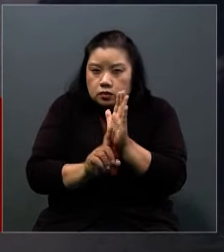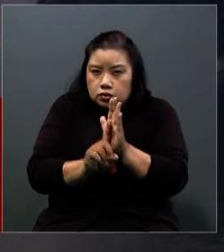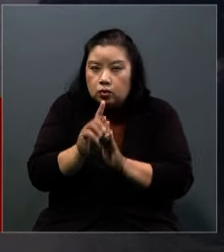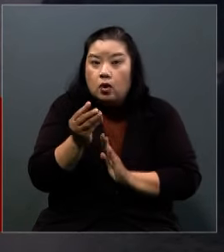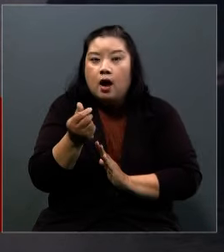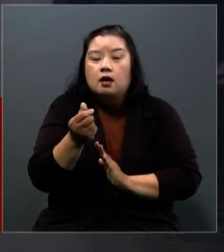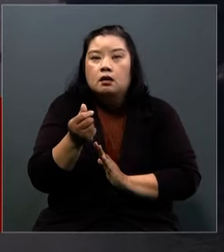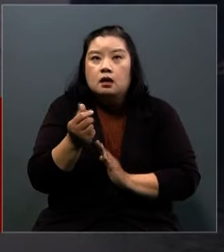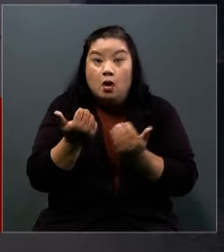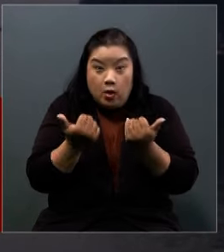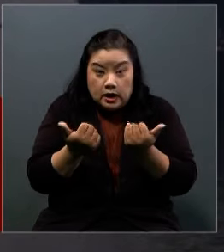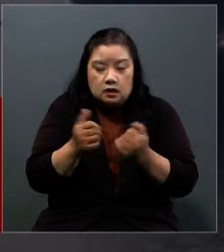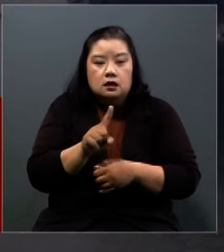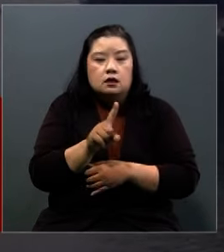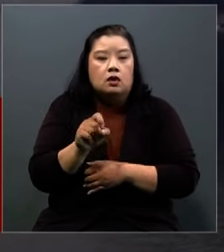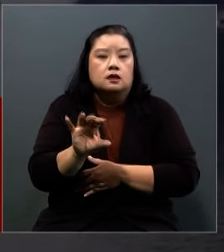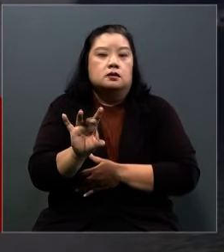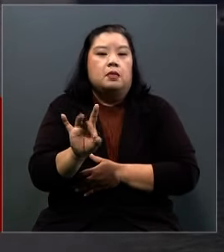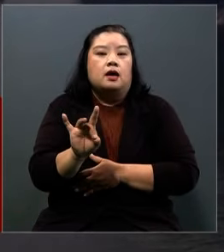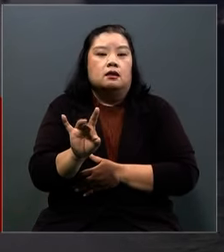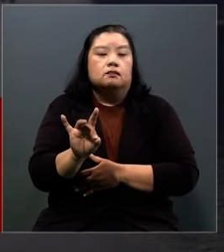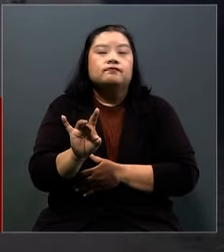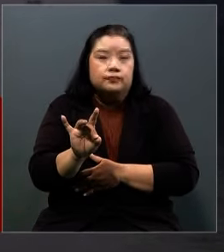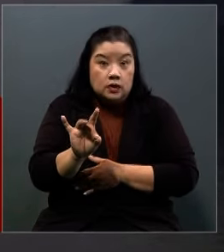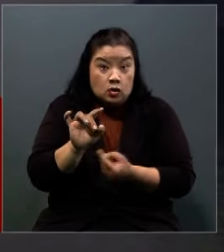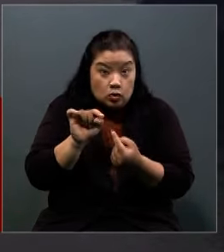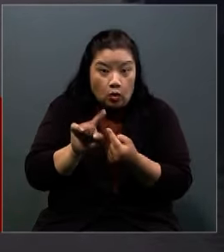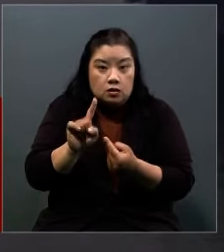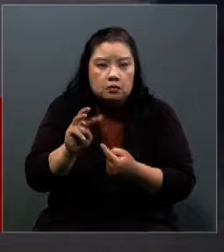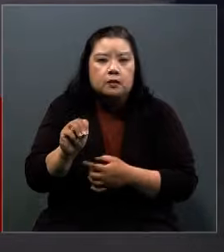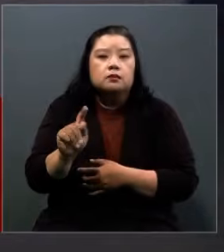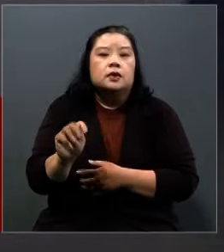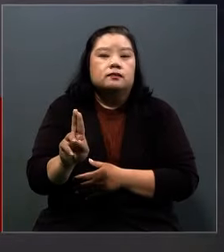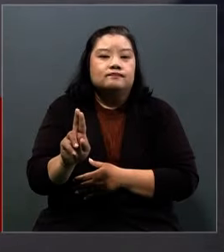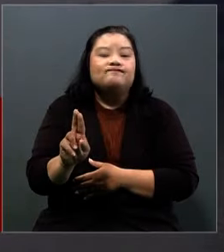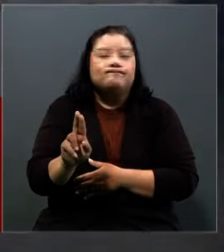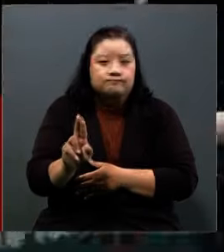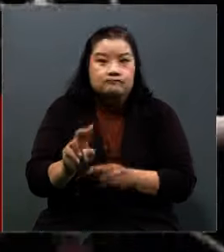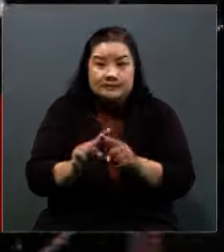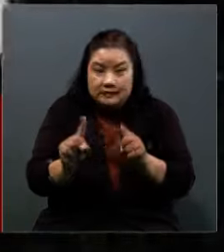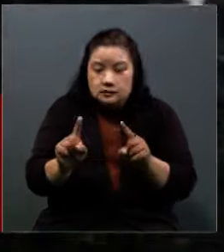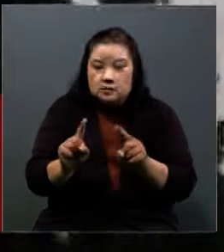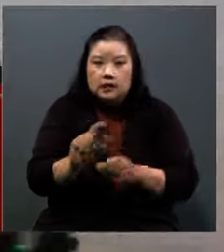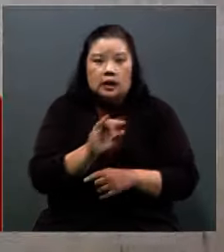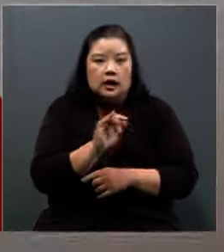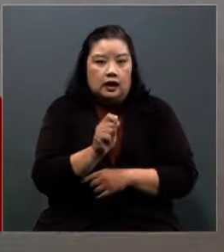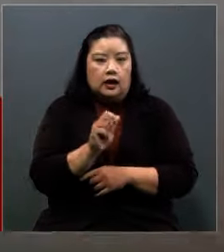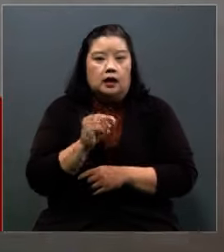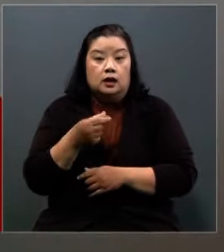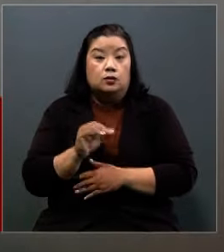งนะ158ไมโครกรัมต่อลูกบาศก์เมตรนะครับขณะที่คุณภาพอากาศหรือว่า AQI เนี่ย